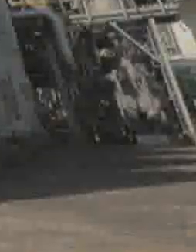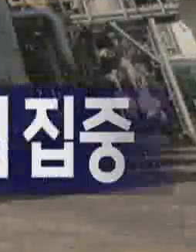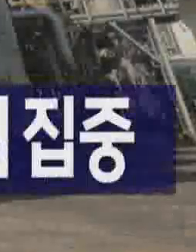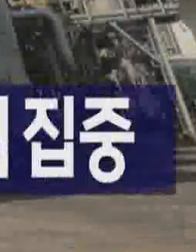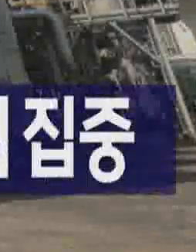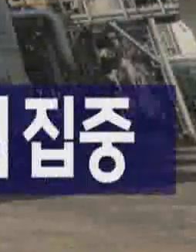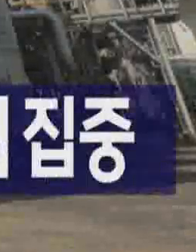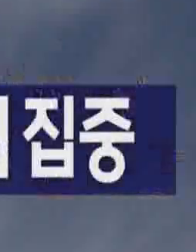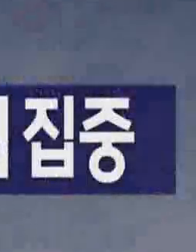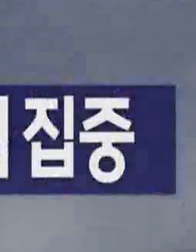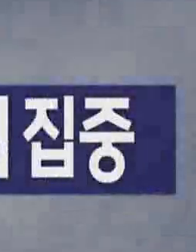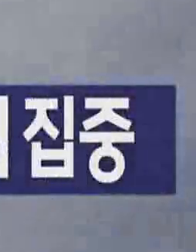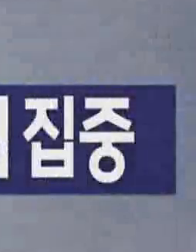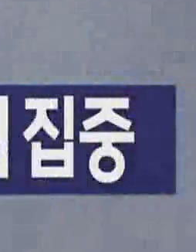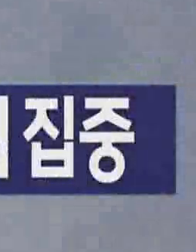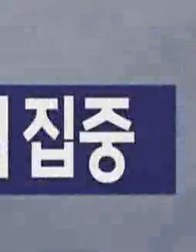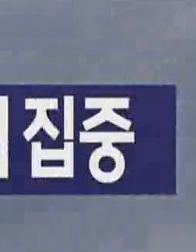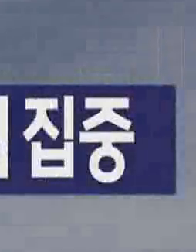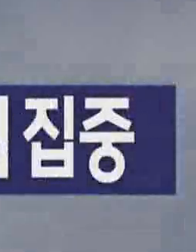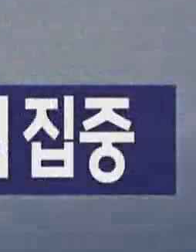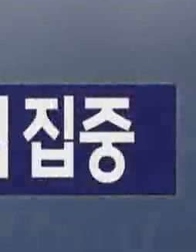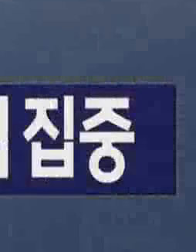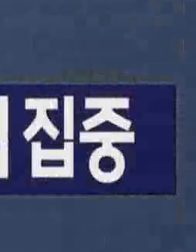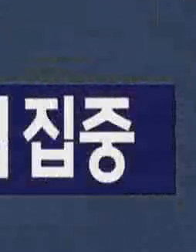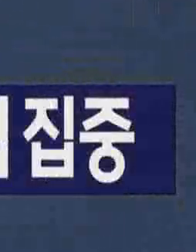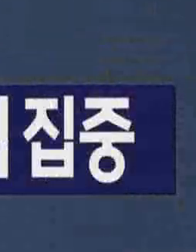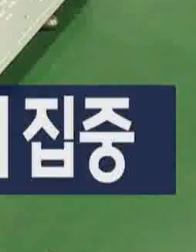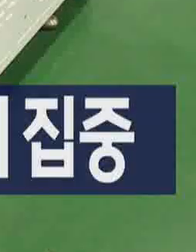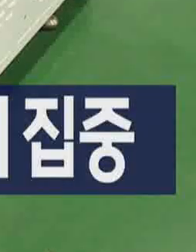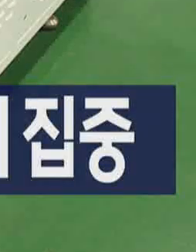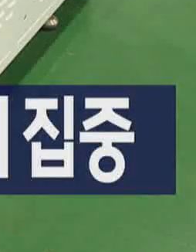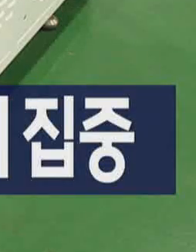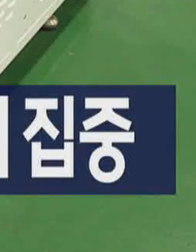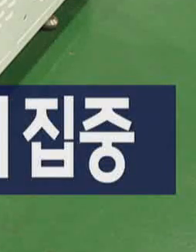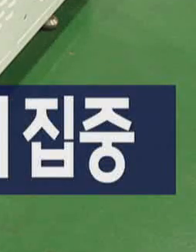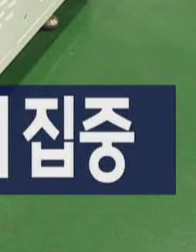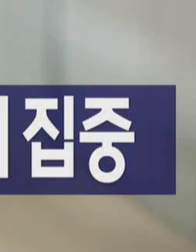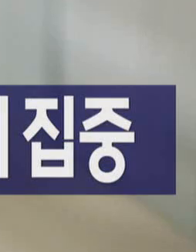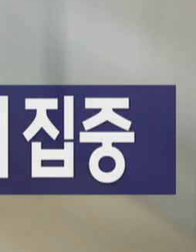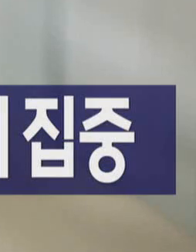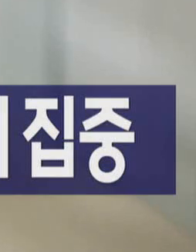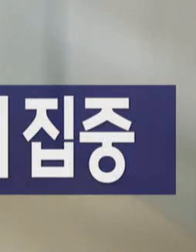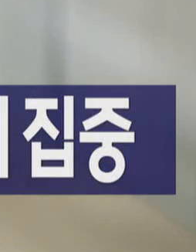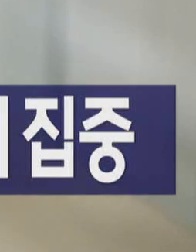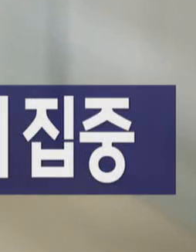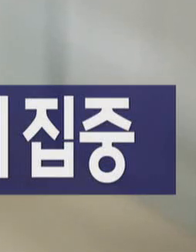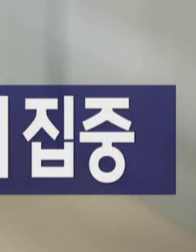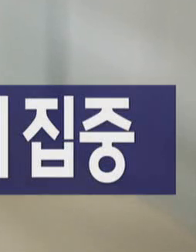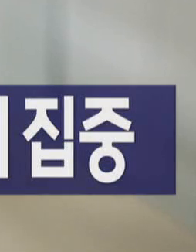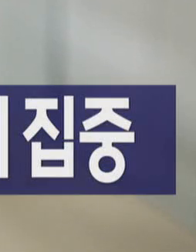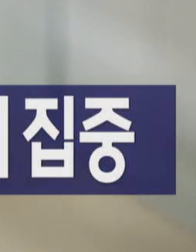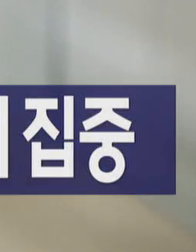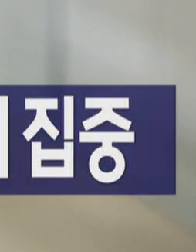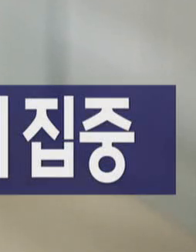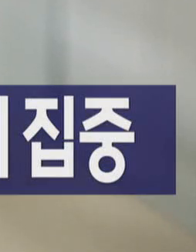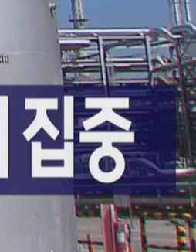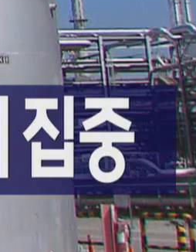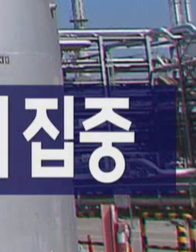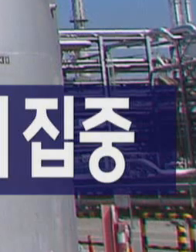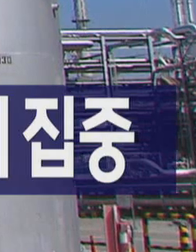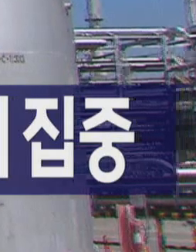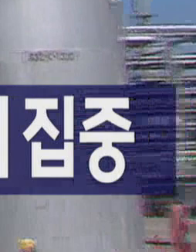글로벌 친환경 정책에 맞춰 국내 정유업계가 사업 다각화를 꾀하는 추세입니다. 여수산단 기업들도 생산 설비를